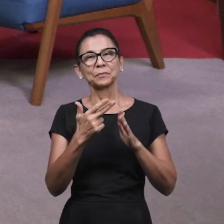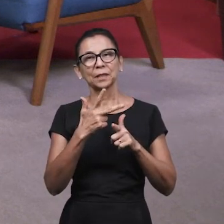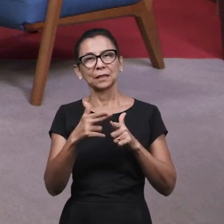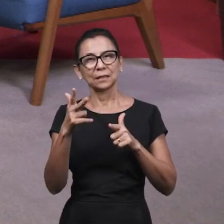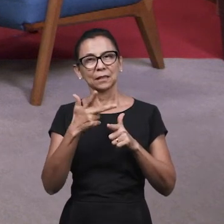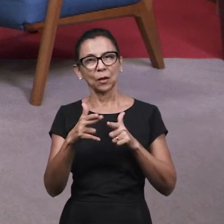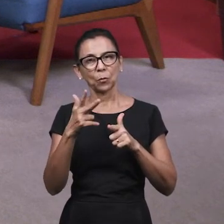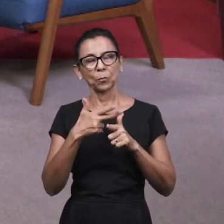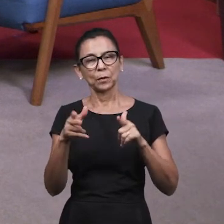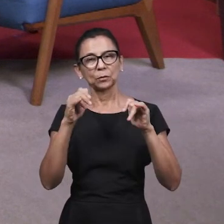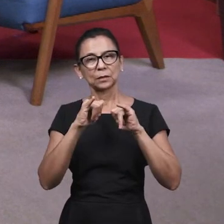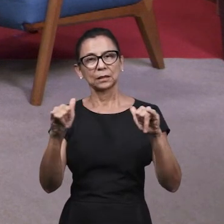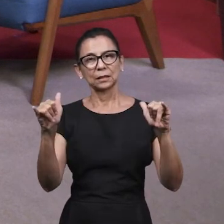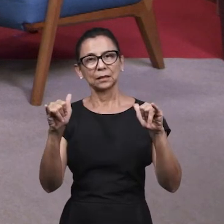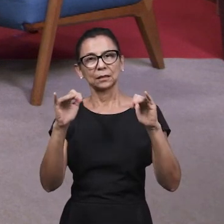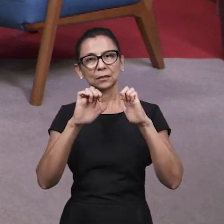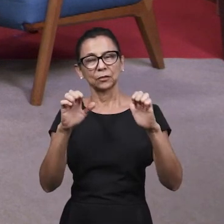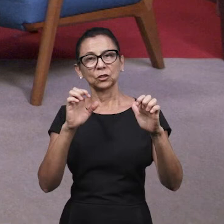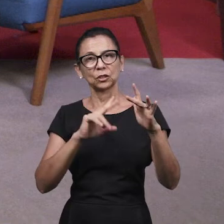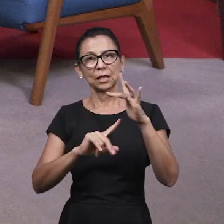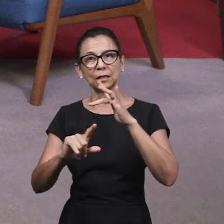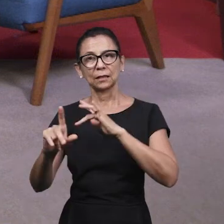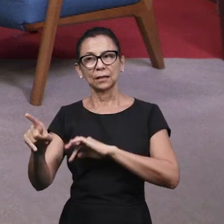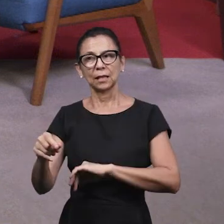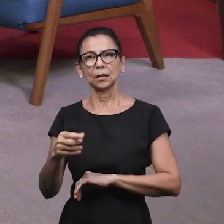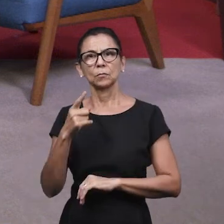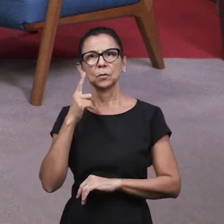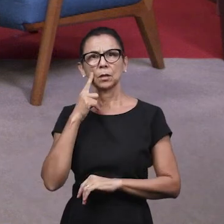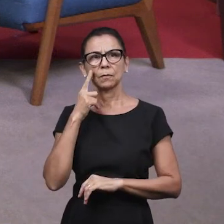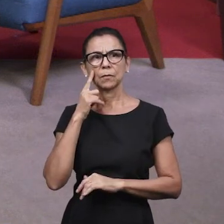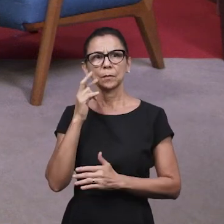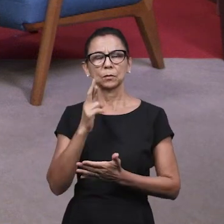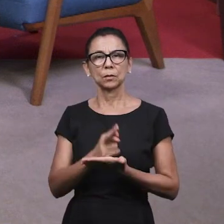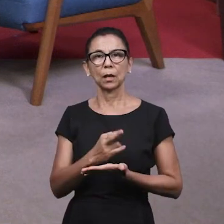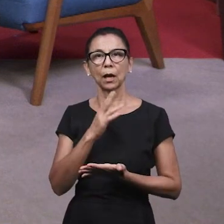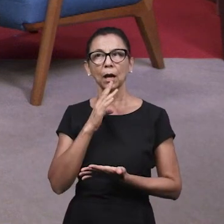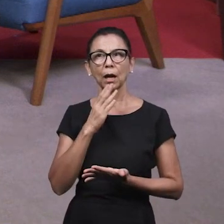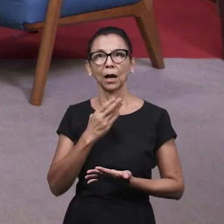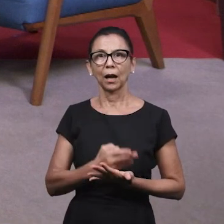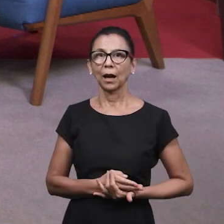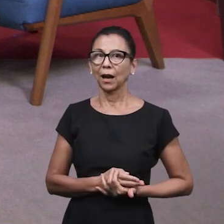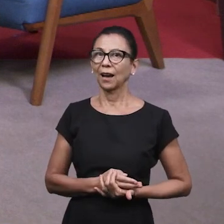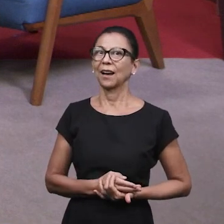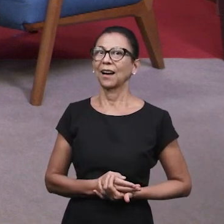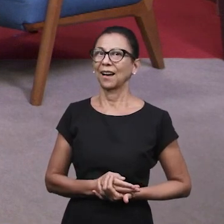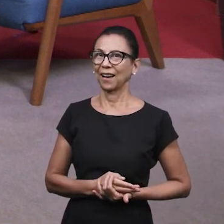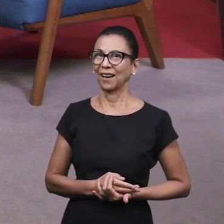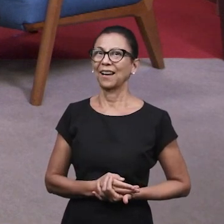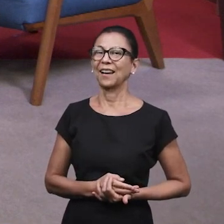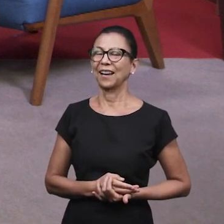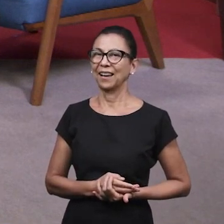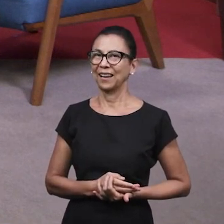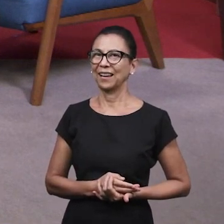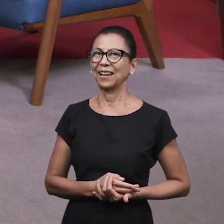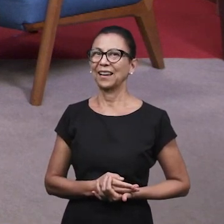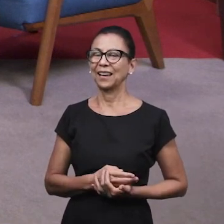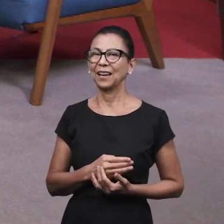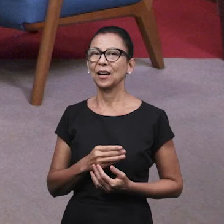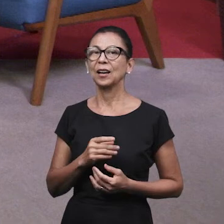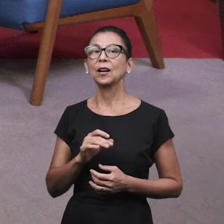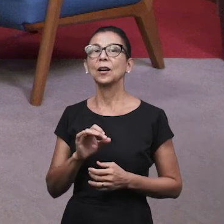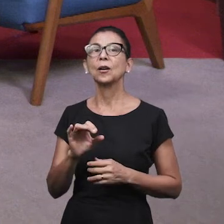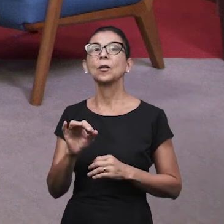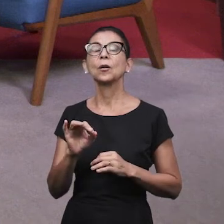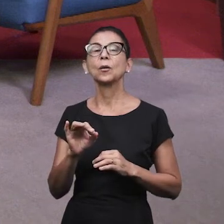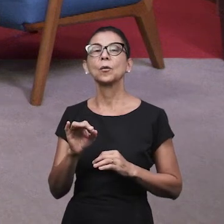Dans toutes les éditions de la promotion en annonçant l'évangile éternel, nous nous rappelons toujours un projet merveilleux avec des résultats chaque fois plus notables. Et